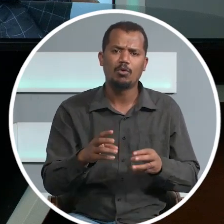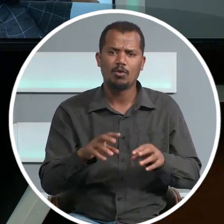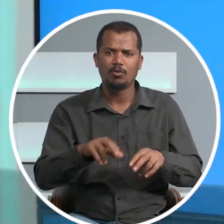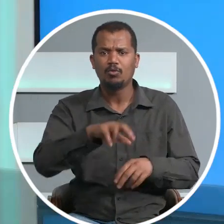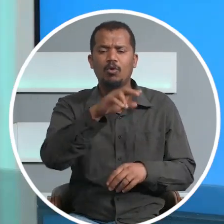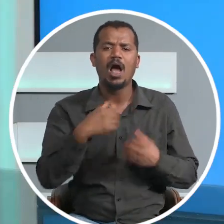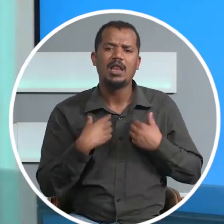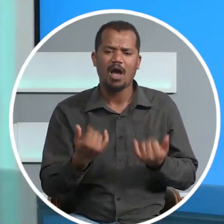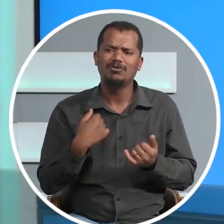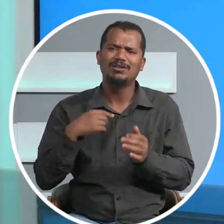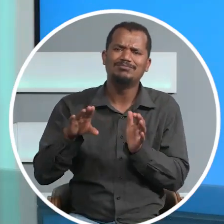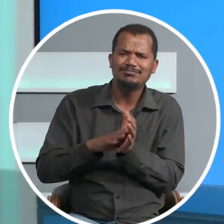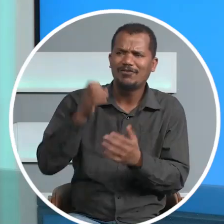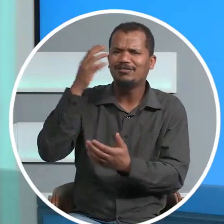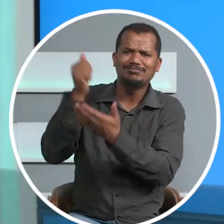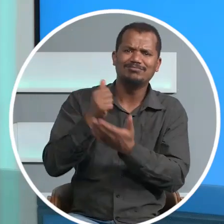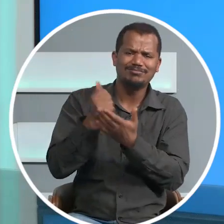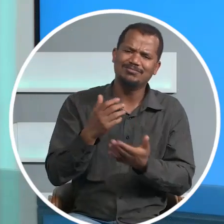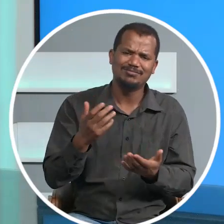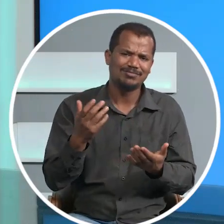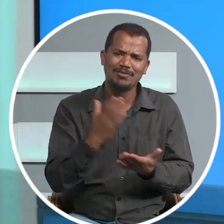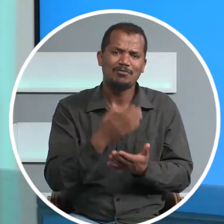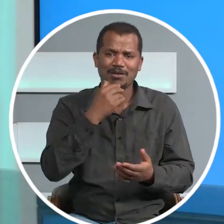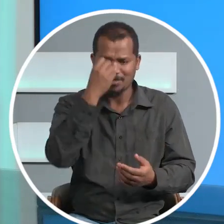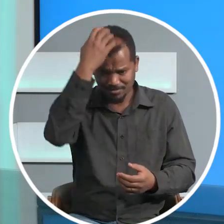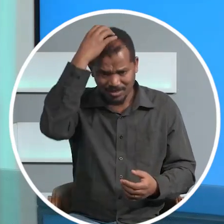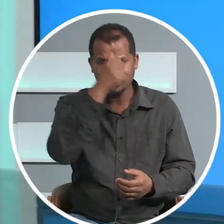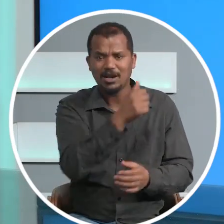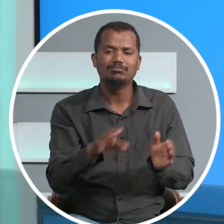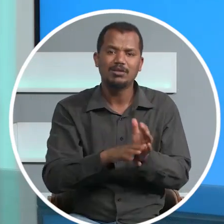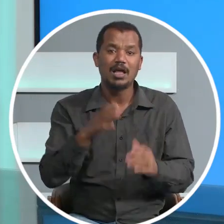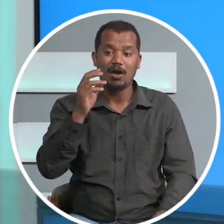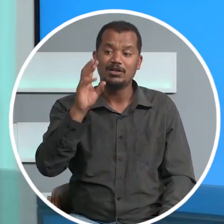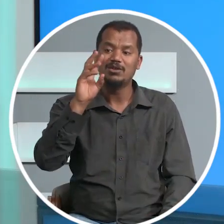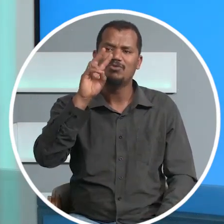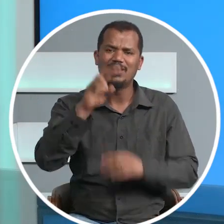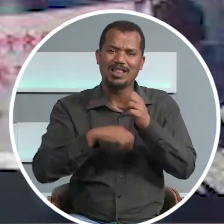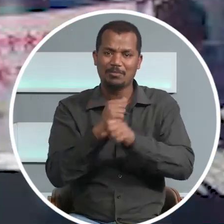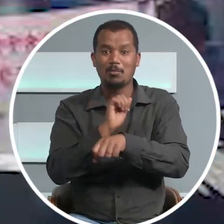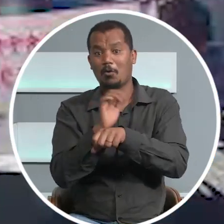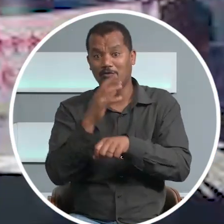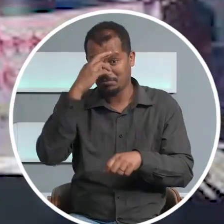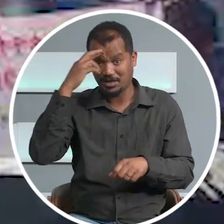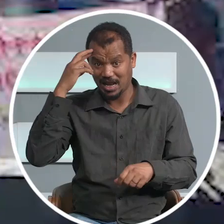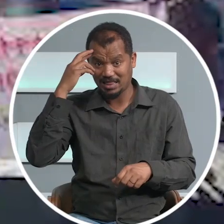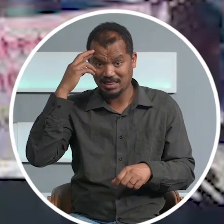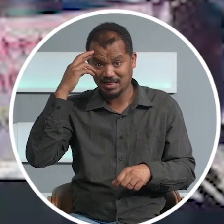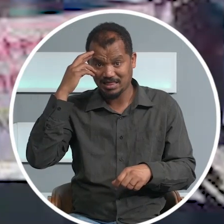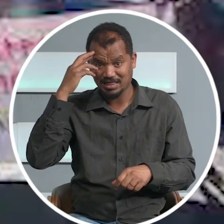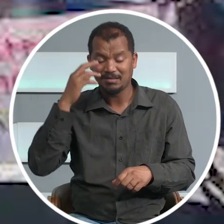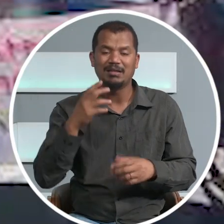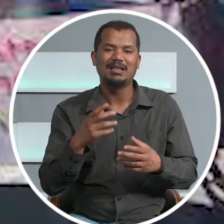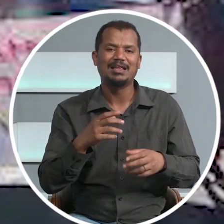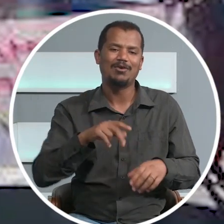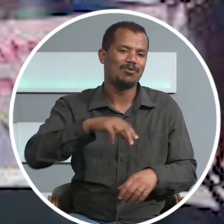አሁንም ጥገኝነታችን በውጭ አሁን አለ የእግር ጉዞ አሁን 60ኛ አመት ላይ እናደርጋለን። ባለፉት እንኳን ሁለት አመታት በዚህ በኮሮና